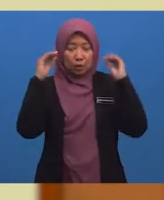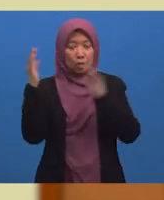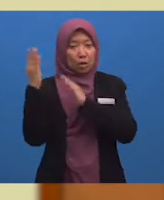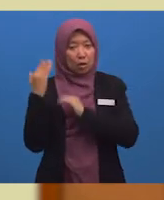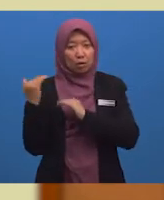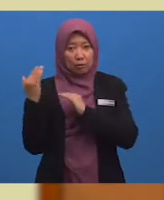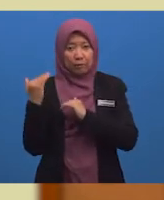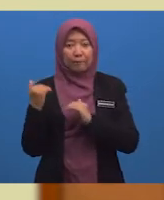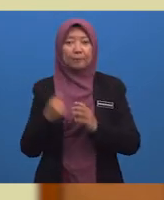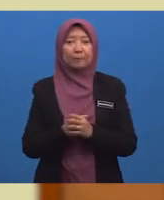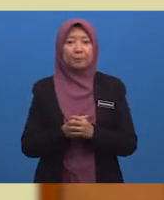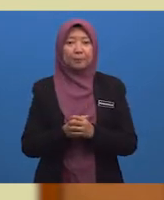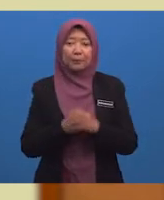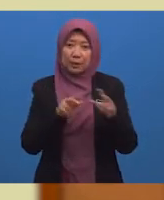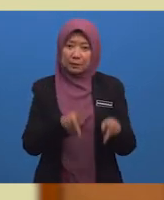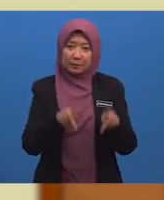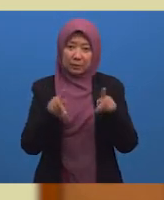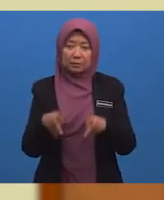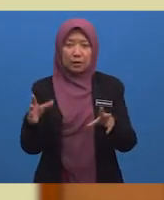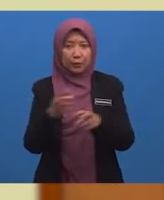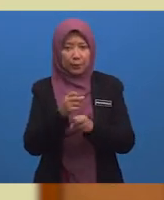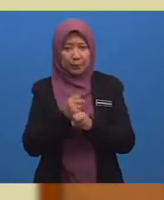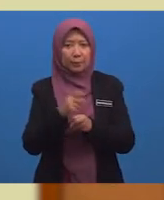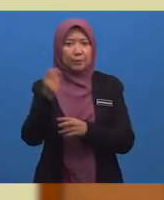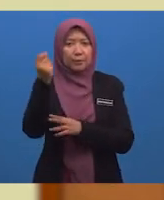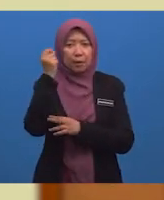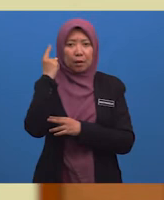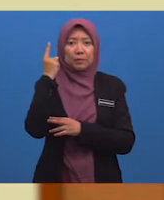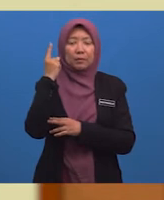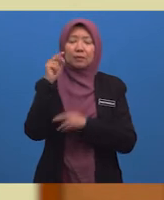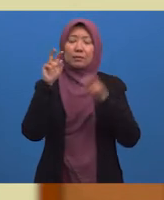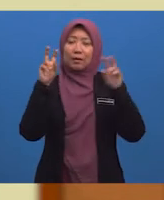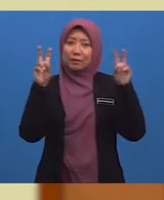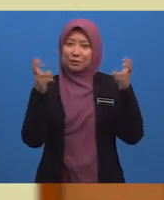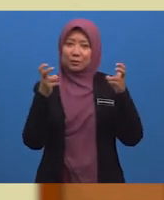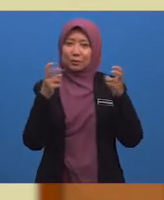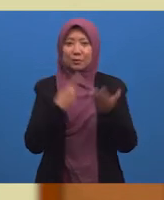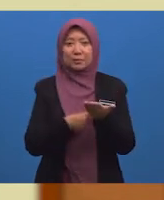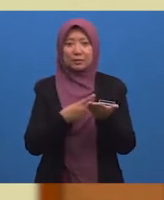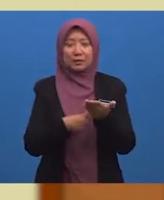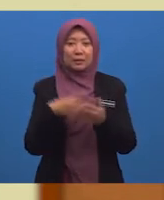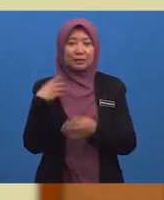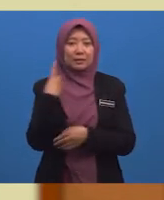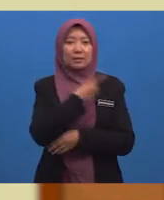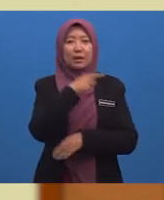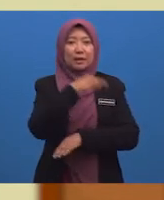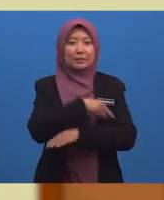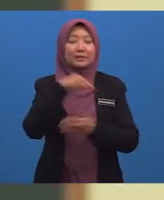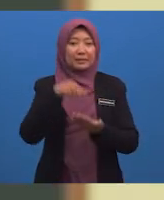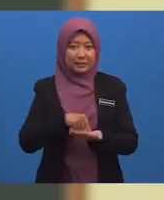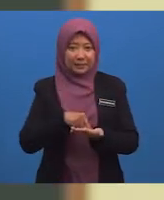mengharapkan agar para pelajar dapat memahami tajuk perbincangan kita pada hari ini.